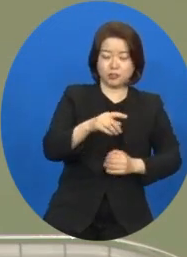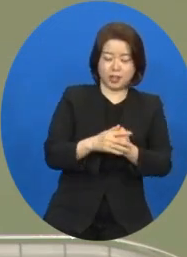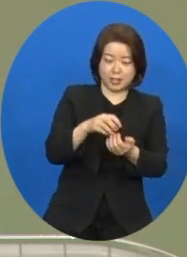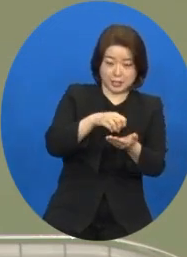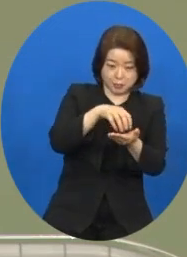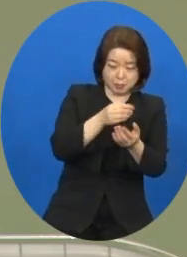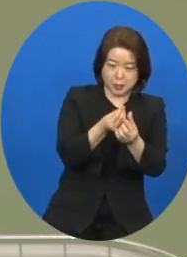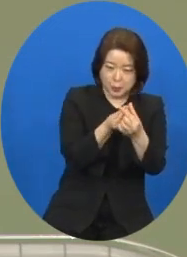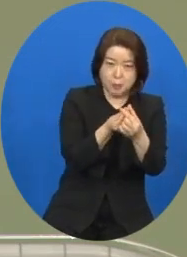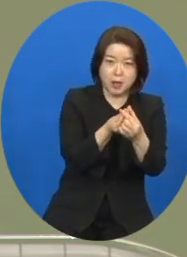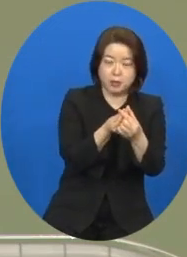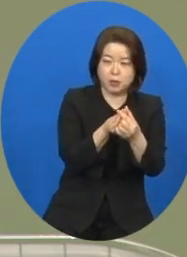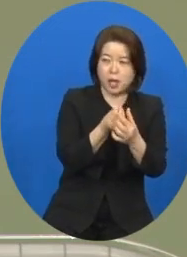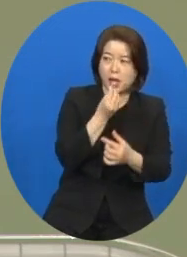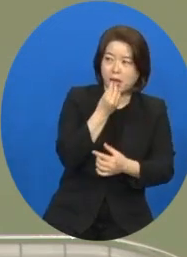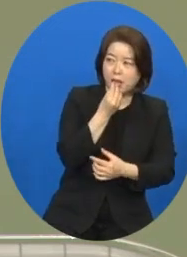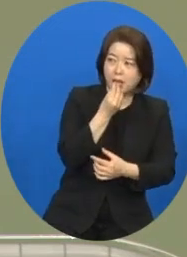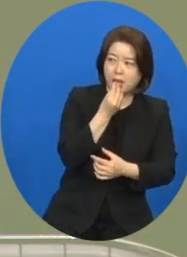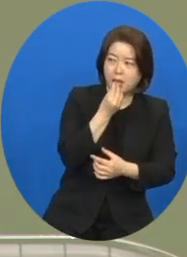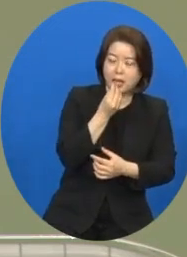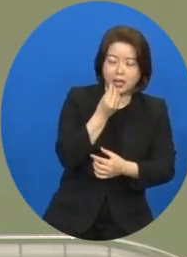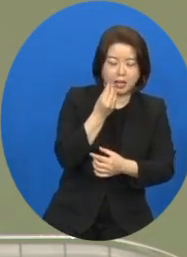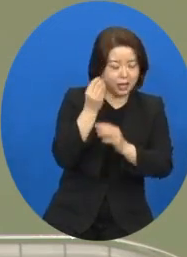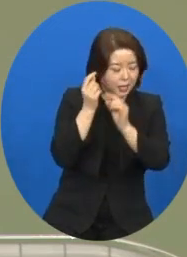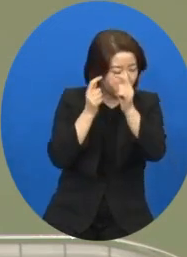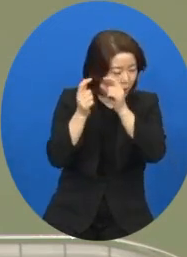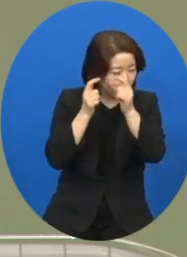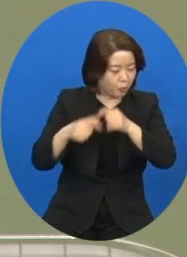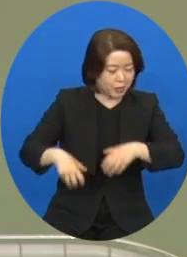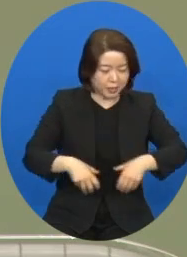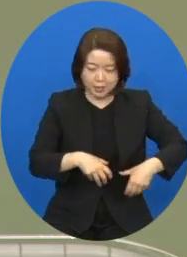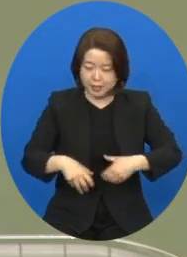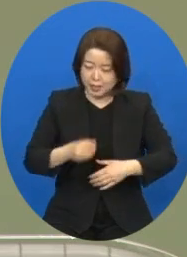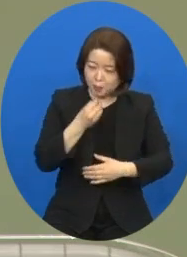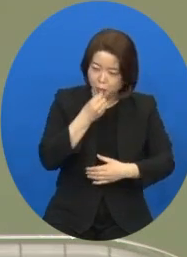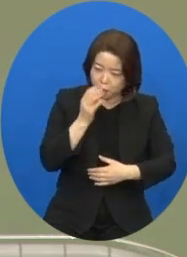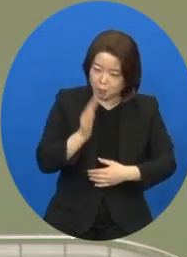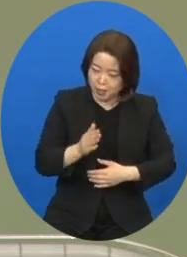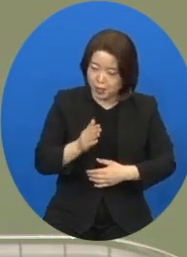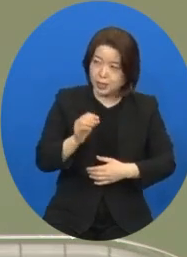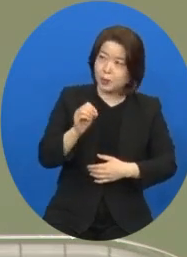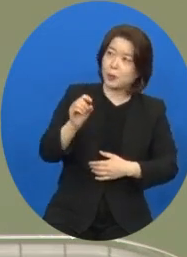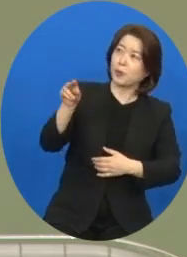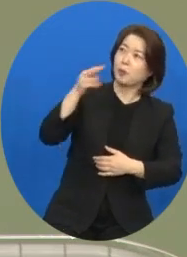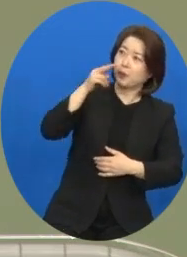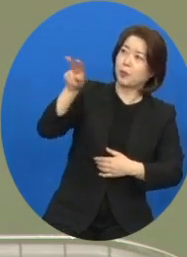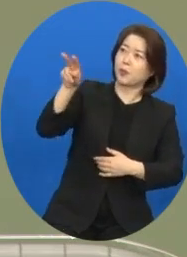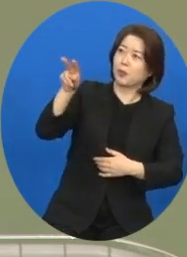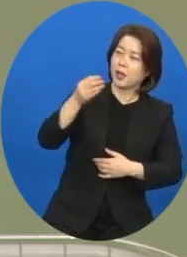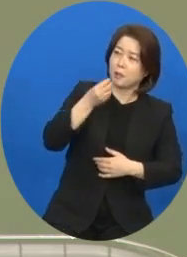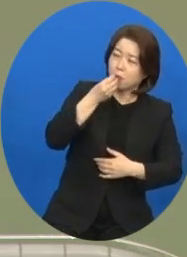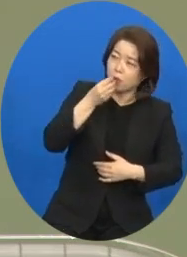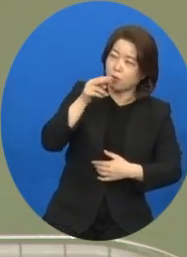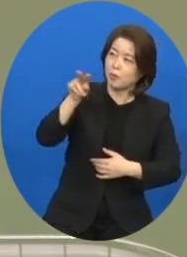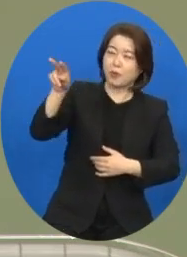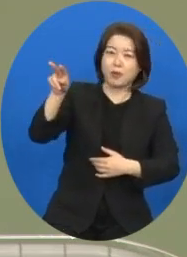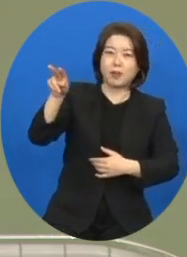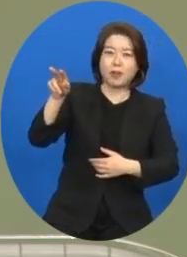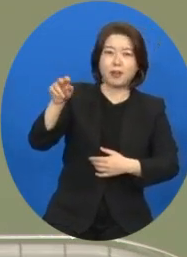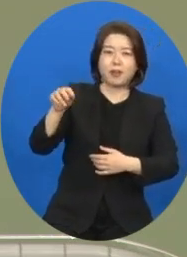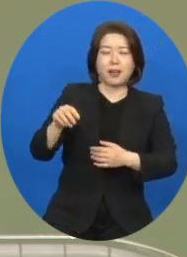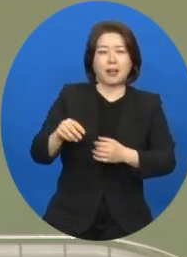빵을 먹지를 못하고 한참 고민을 하더랍니다. 이걸 먹을까? 그러다가 자기의 얼굴을 보고 먹을까?